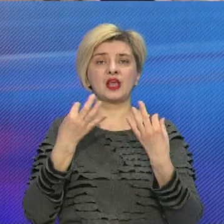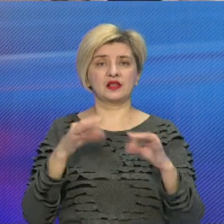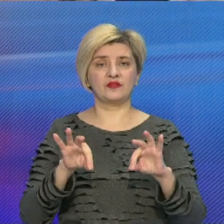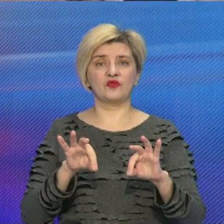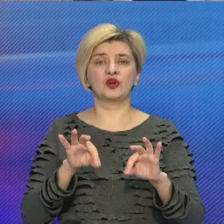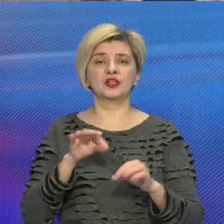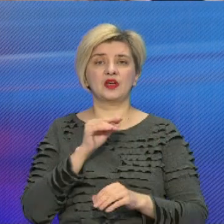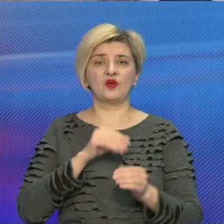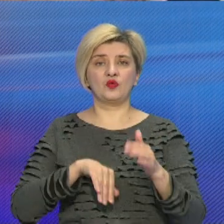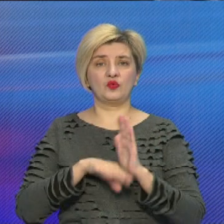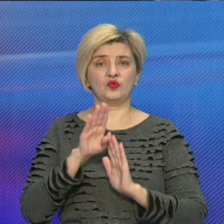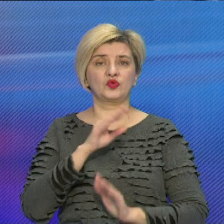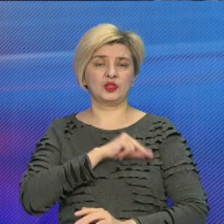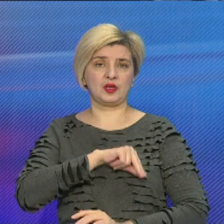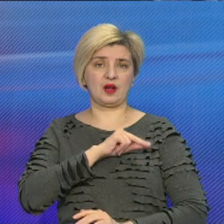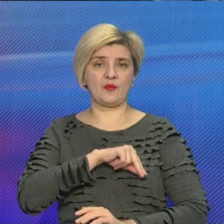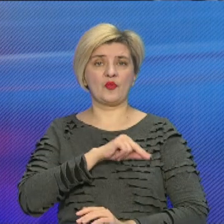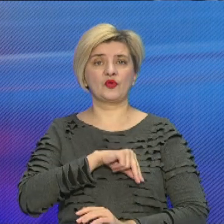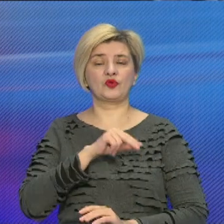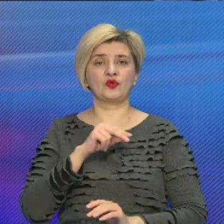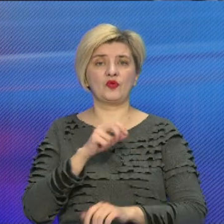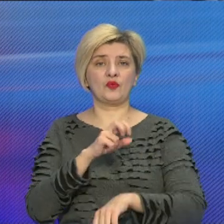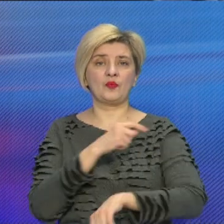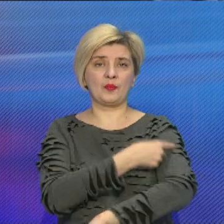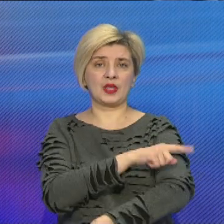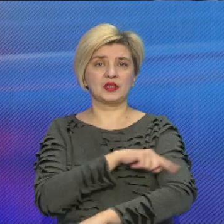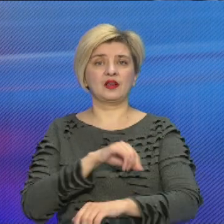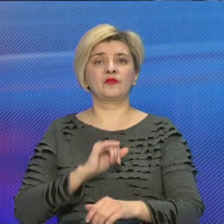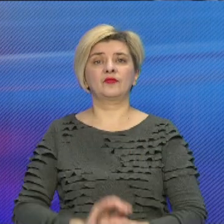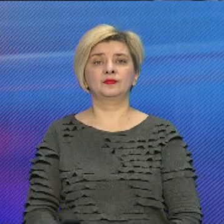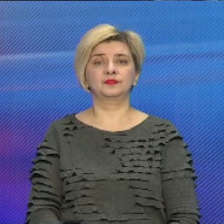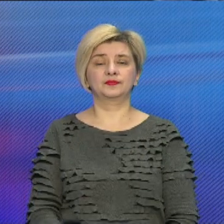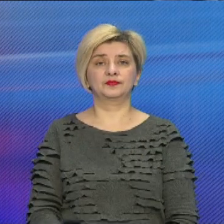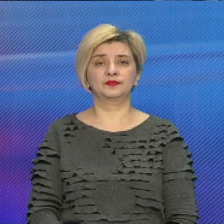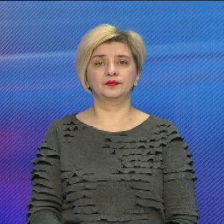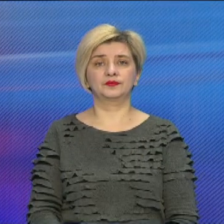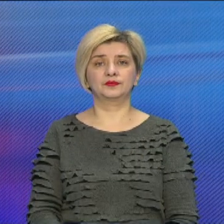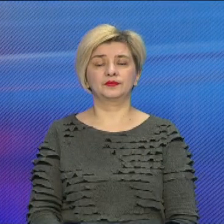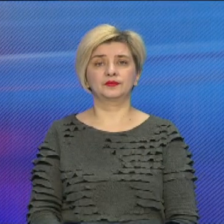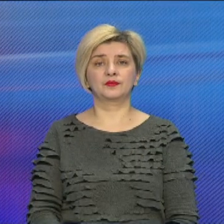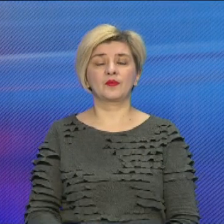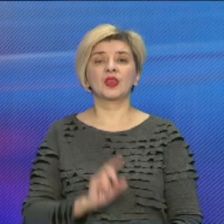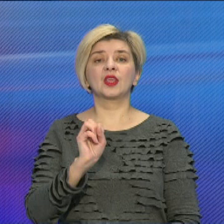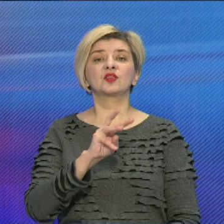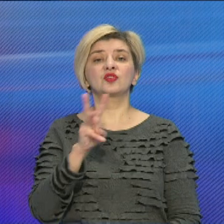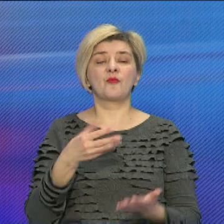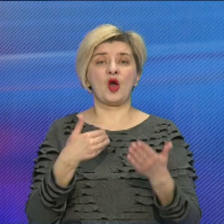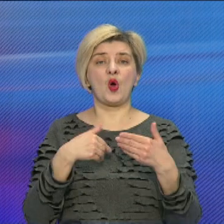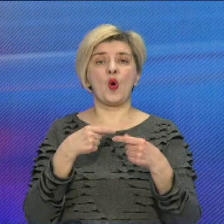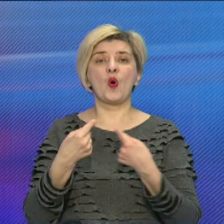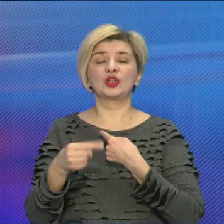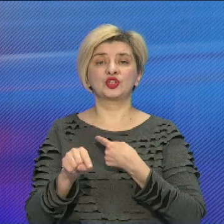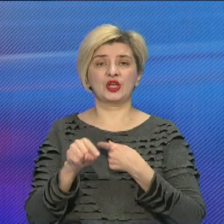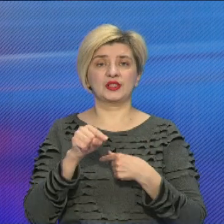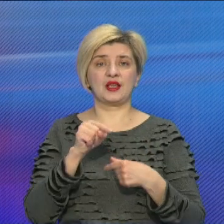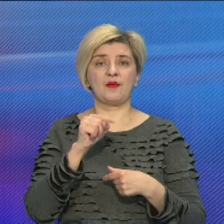сделать працу медиков не только больше мобильной, але и повысить ее уровень. Чем отличается класс Б от класса